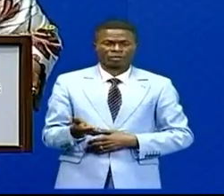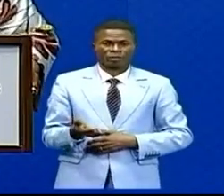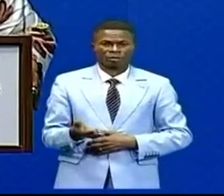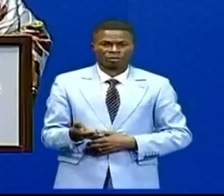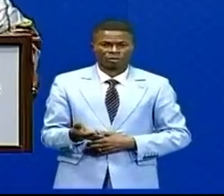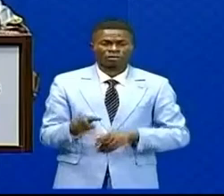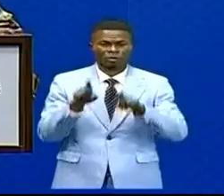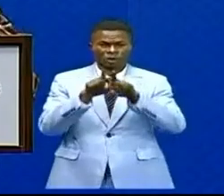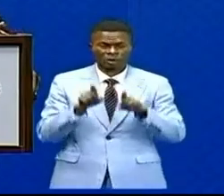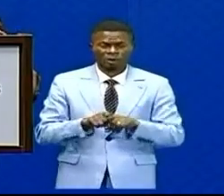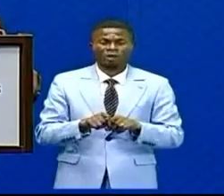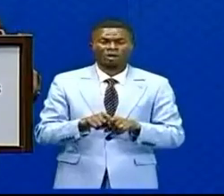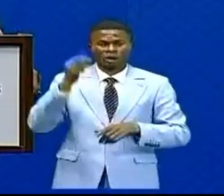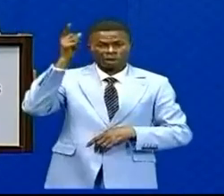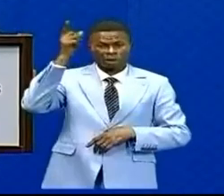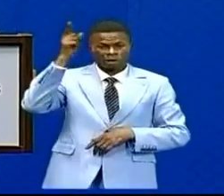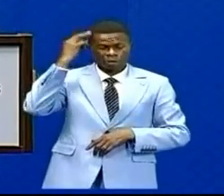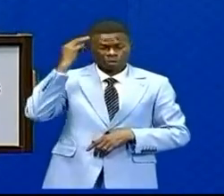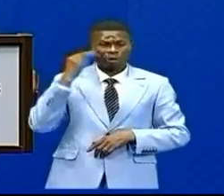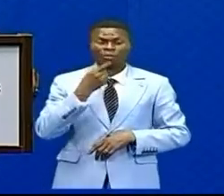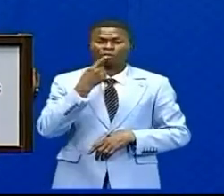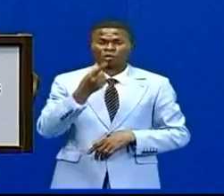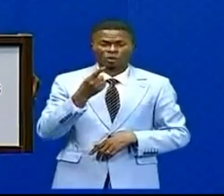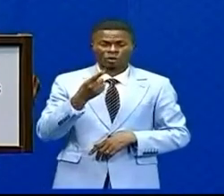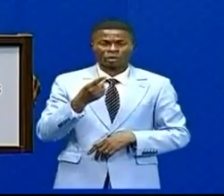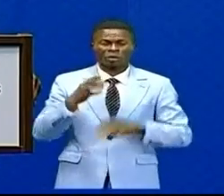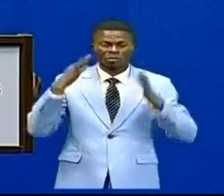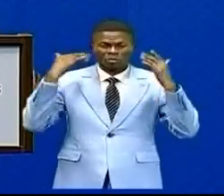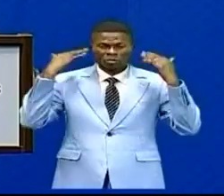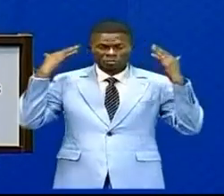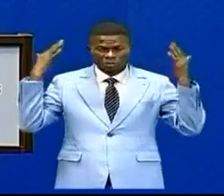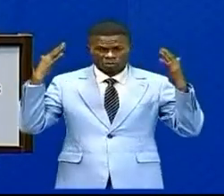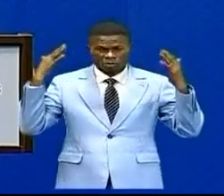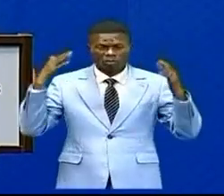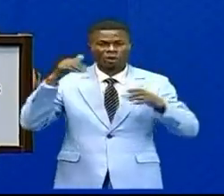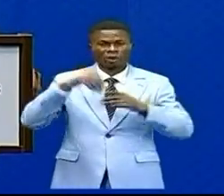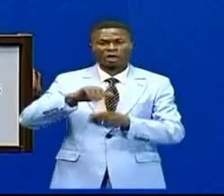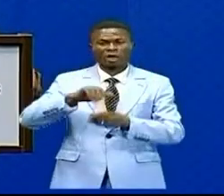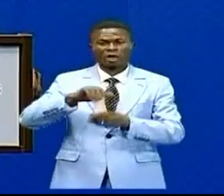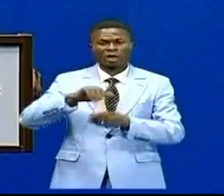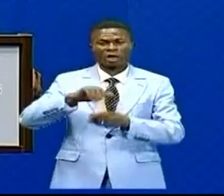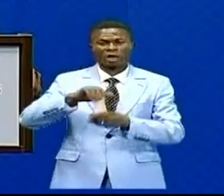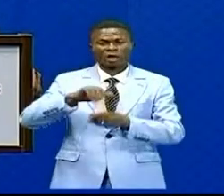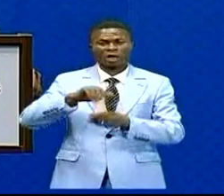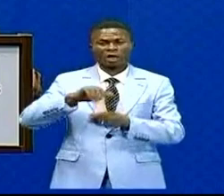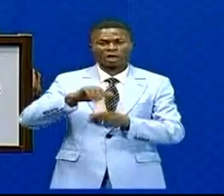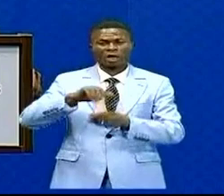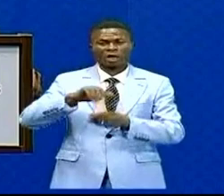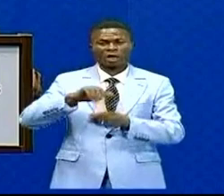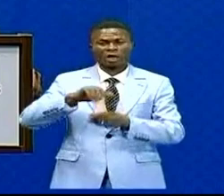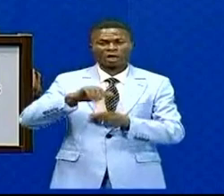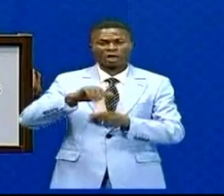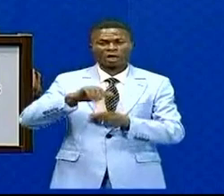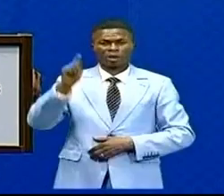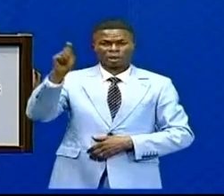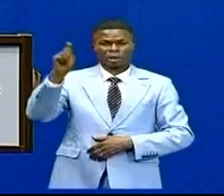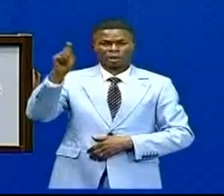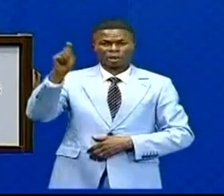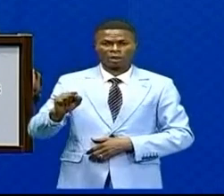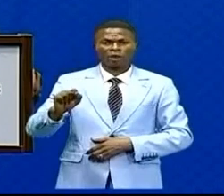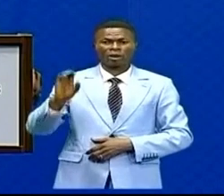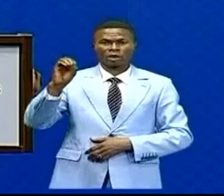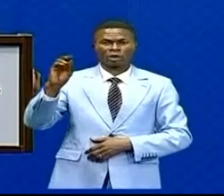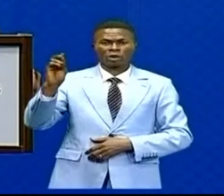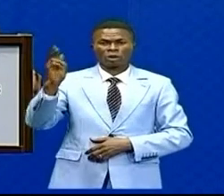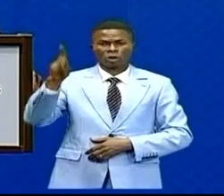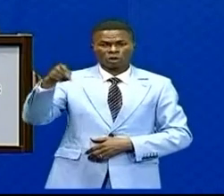Il a aussi signalé les remous enregistrés dans certaines provinces, notamment dans la province de Chuapa,